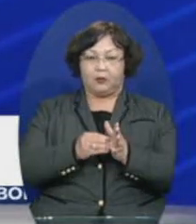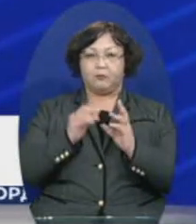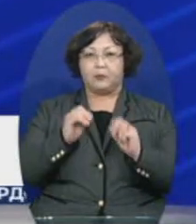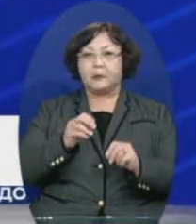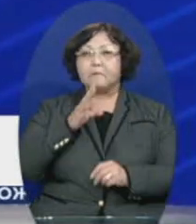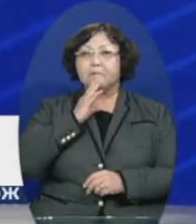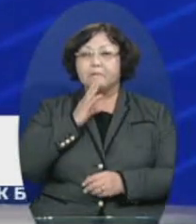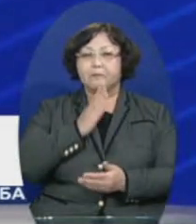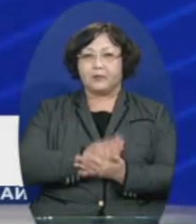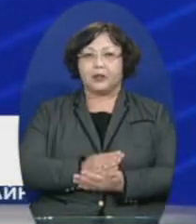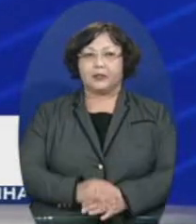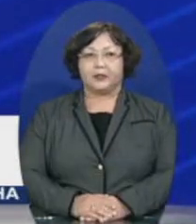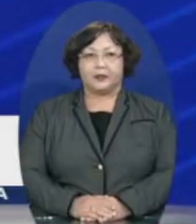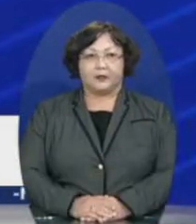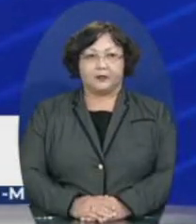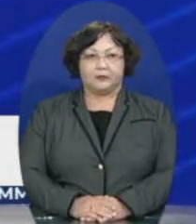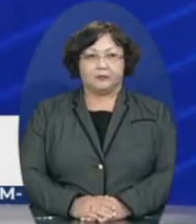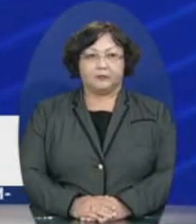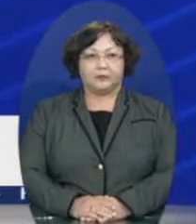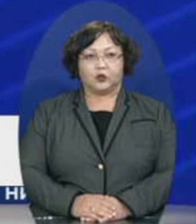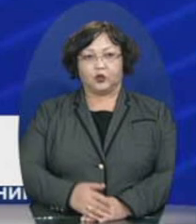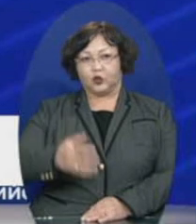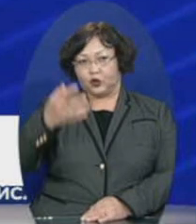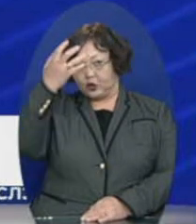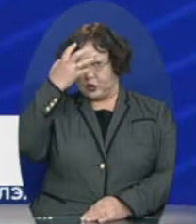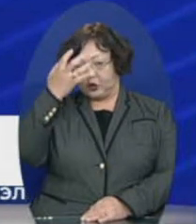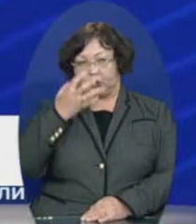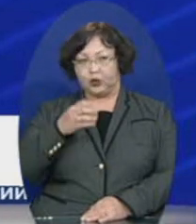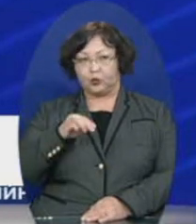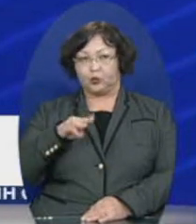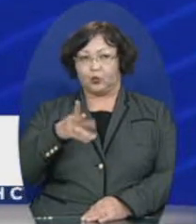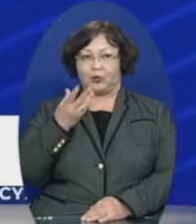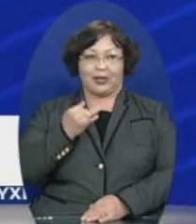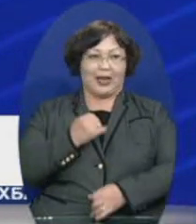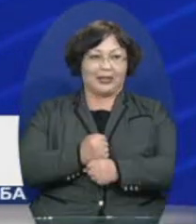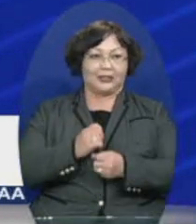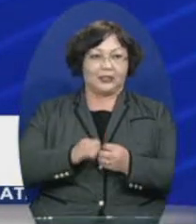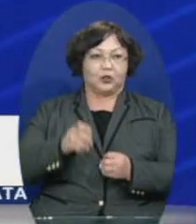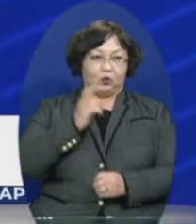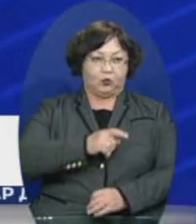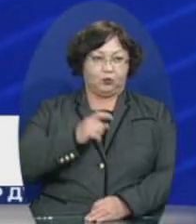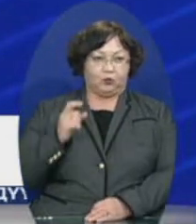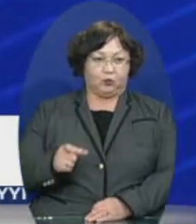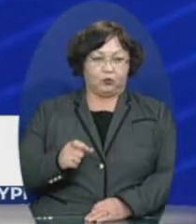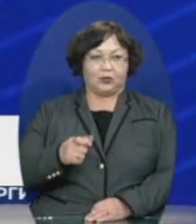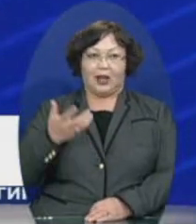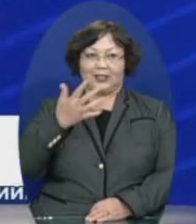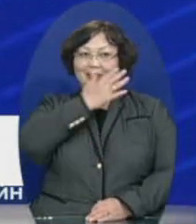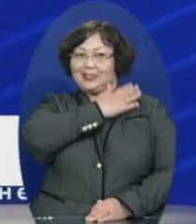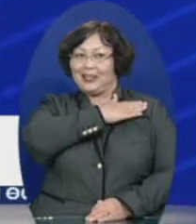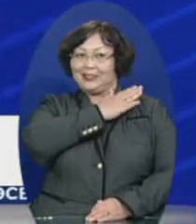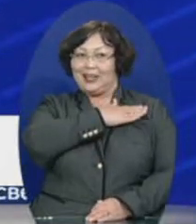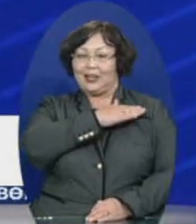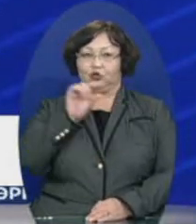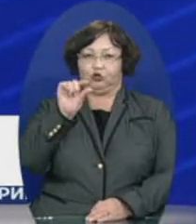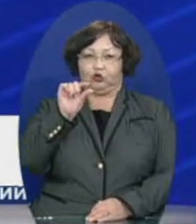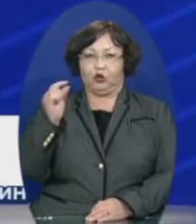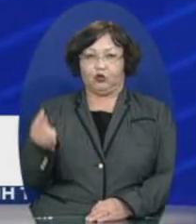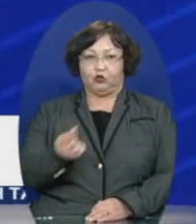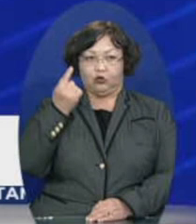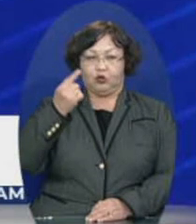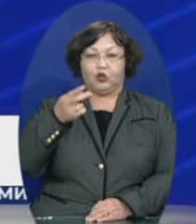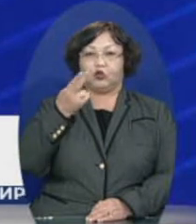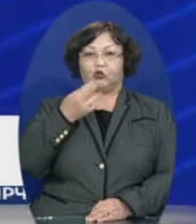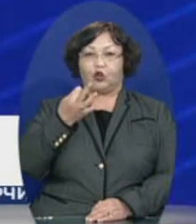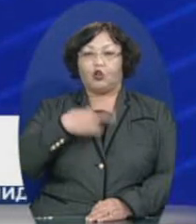гэсэн. За төрийн одоо тусгай албан хаагчны хувьд гэж яхад цагдаагийн хараа өндөр байдаг. Цагдаа дотоодын зэргийн хараа